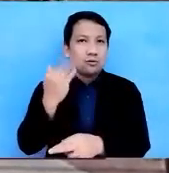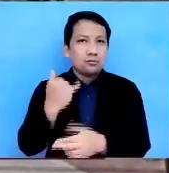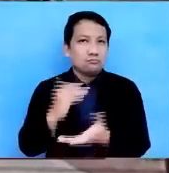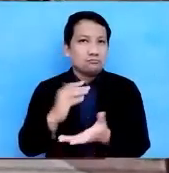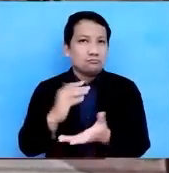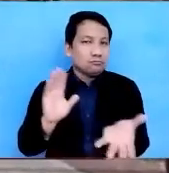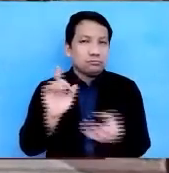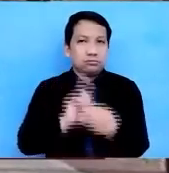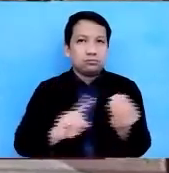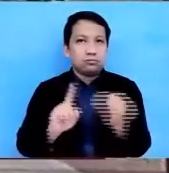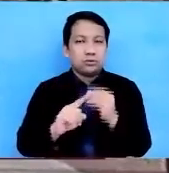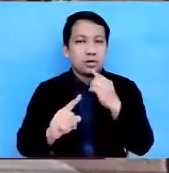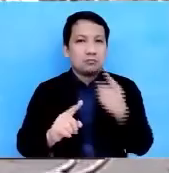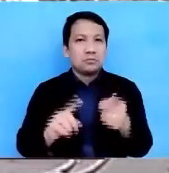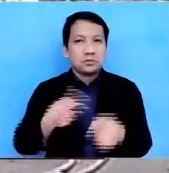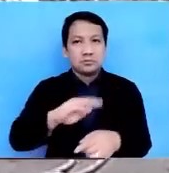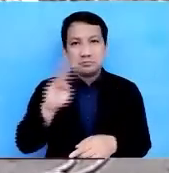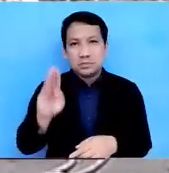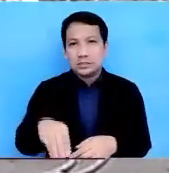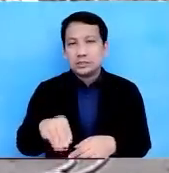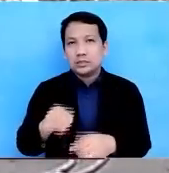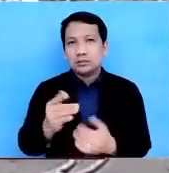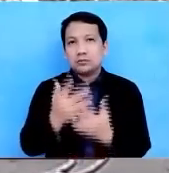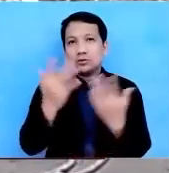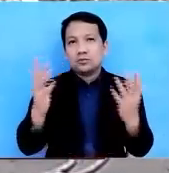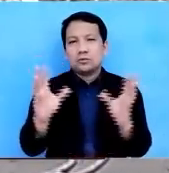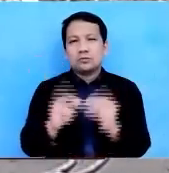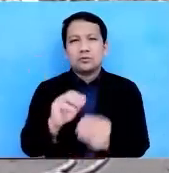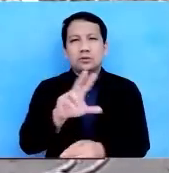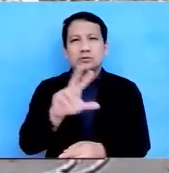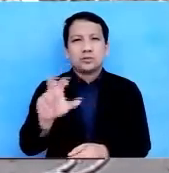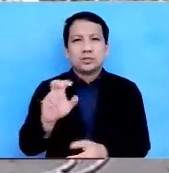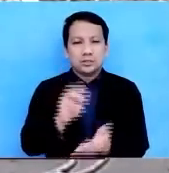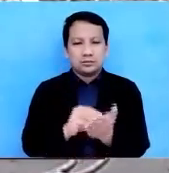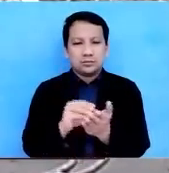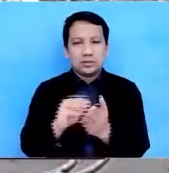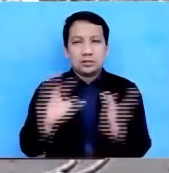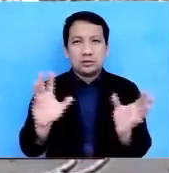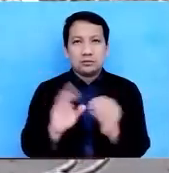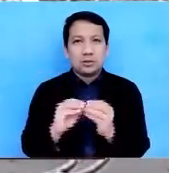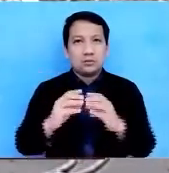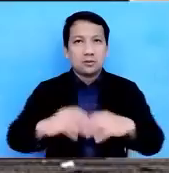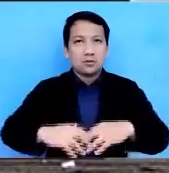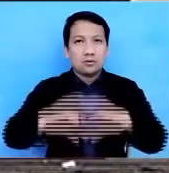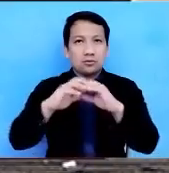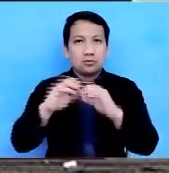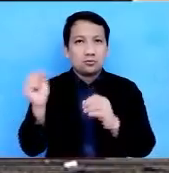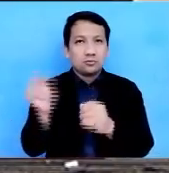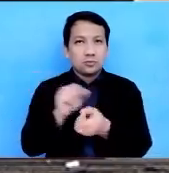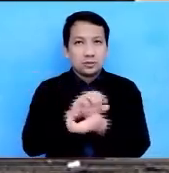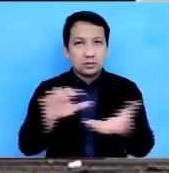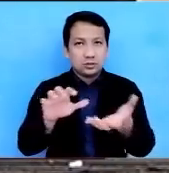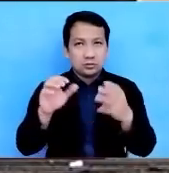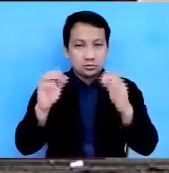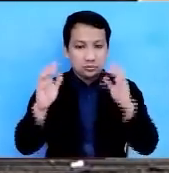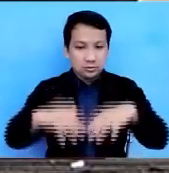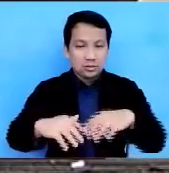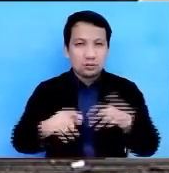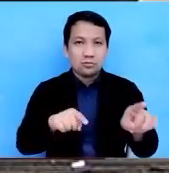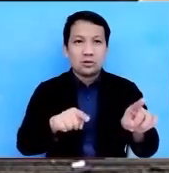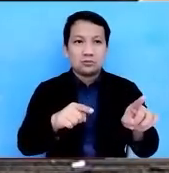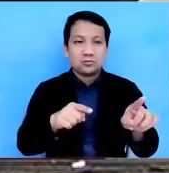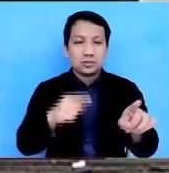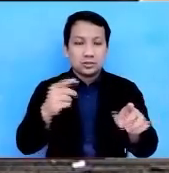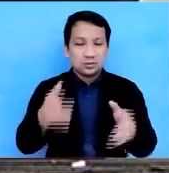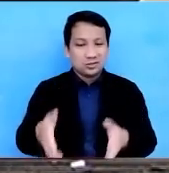lalo't ayon sa Manila Fire District, aabot sa 300 million pesos ang halaga ng pinsala sa gusaling itinuturing na isang